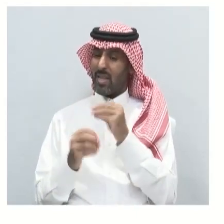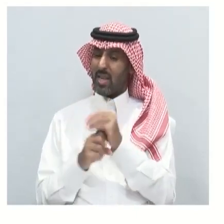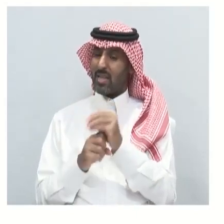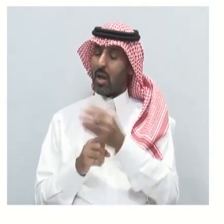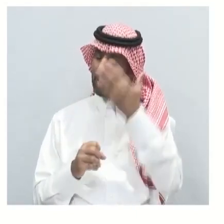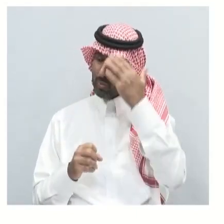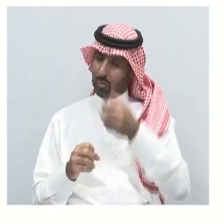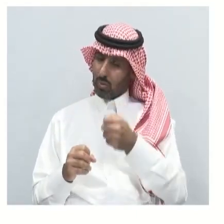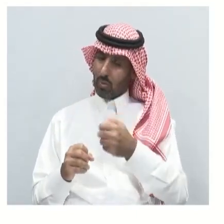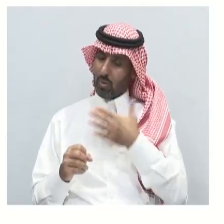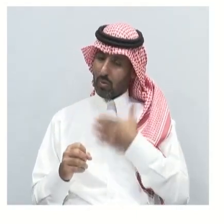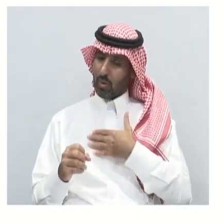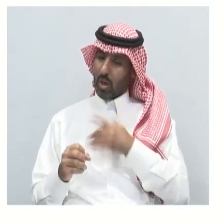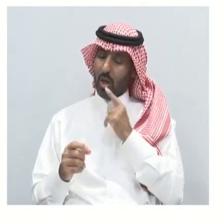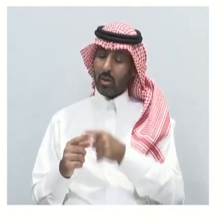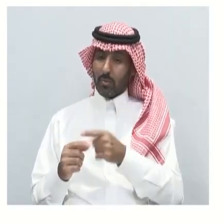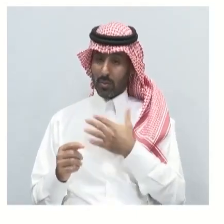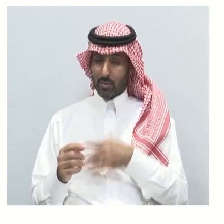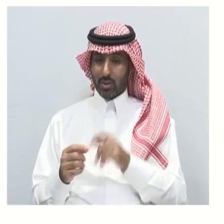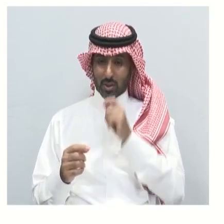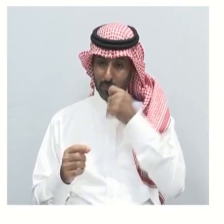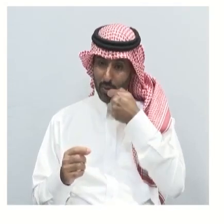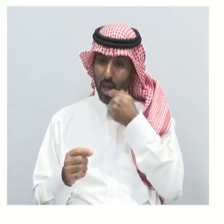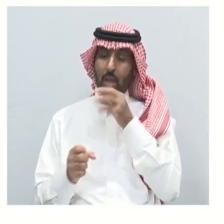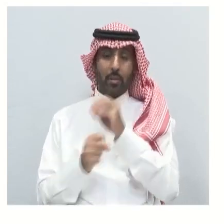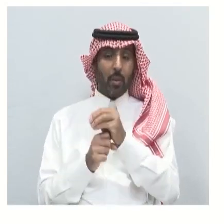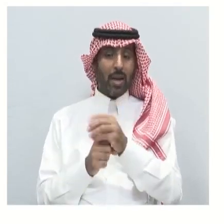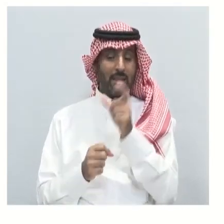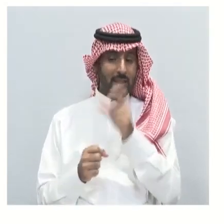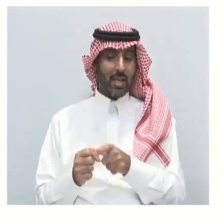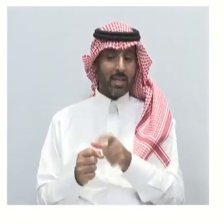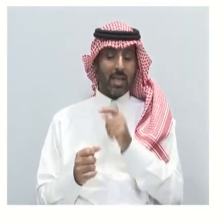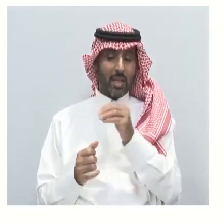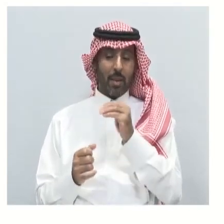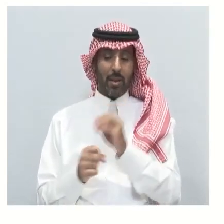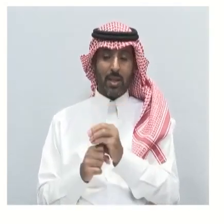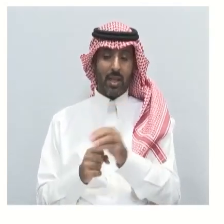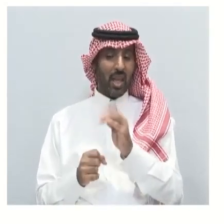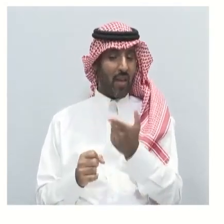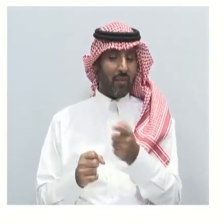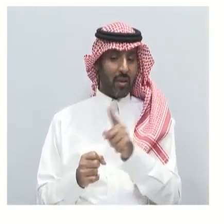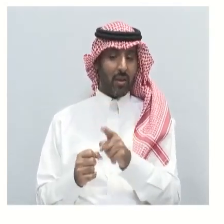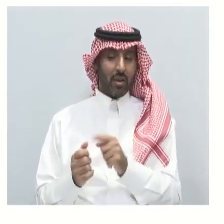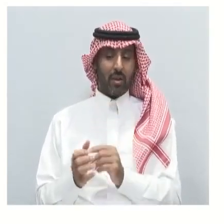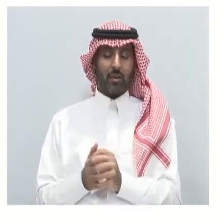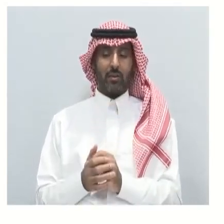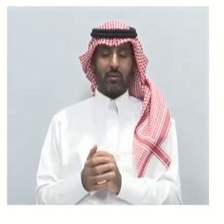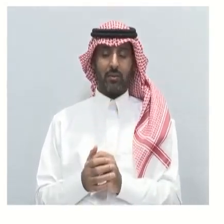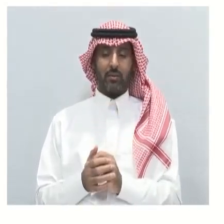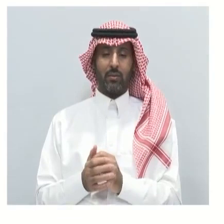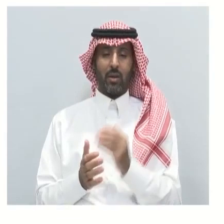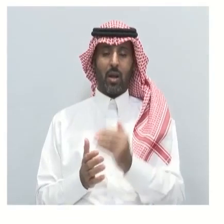على المساعده وطمان بسريه المعلومات المعلومات الشخصيه وتعليمات الاجابه واخيرا الاسئله والعبارات او